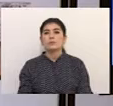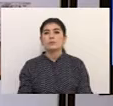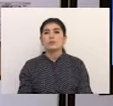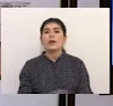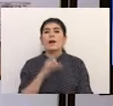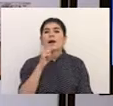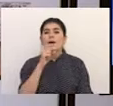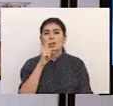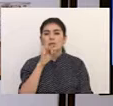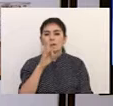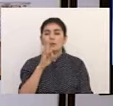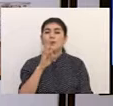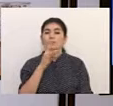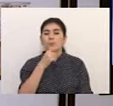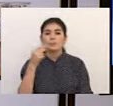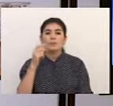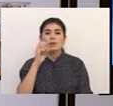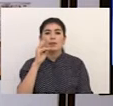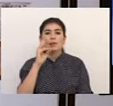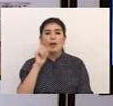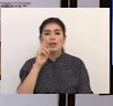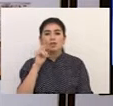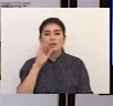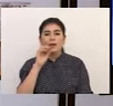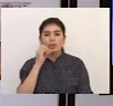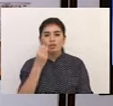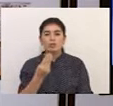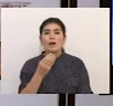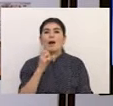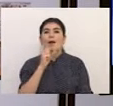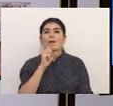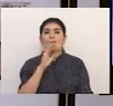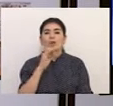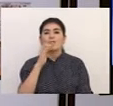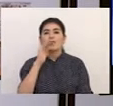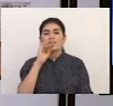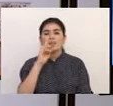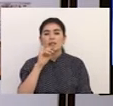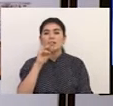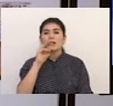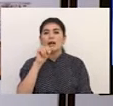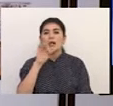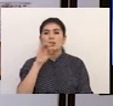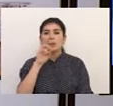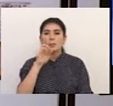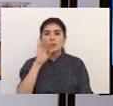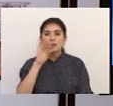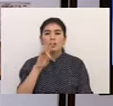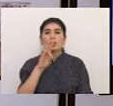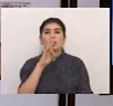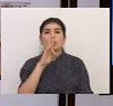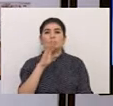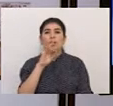Axir so'zi ta'kidlash ma'nosini, avvalo so'zi fikr tartibini, nihoyat